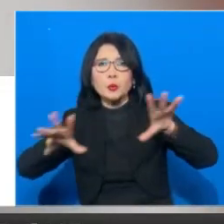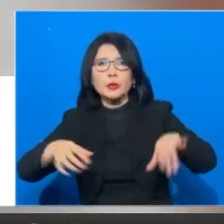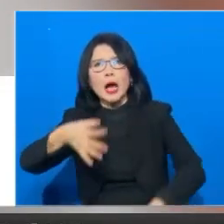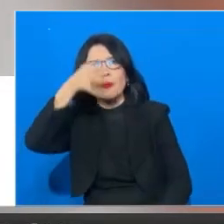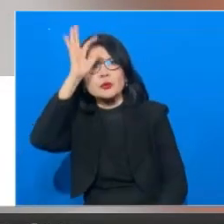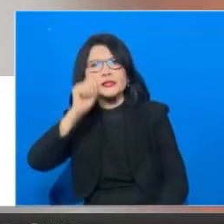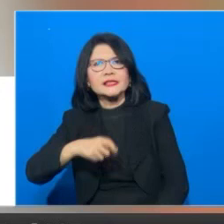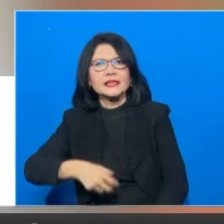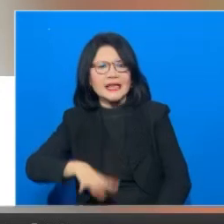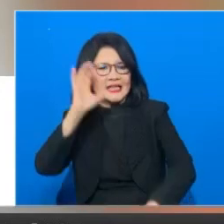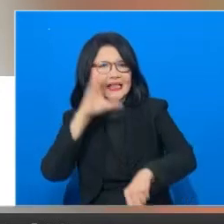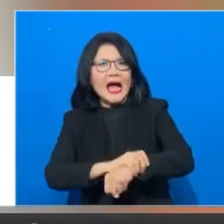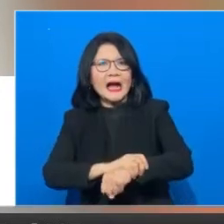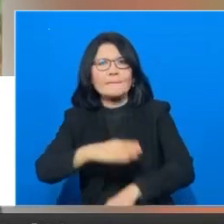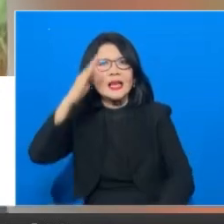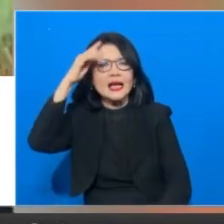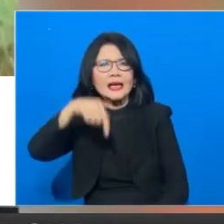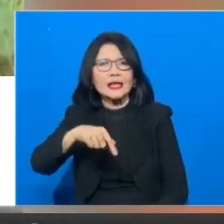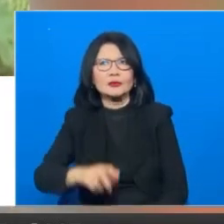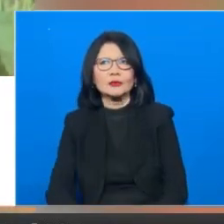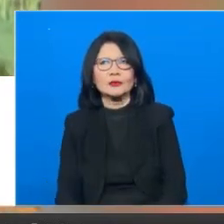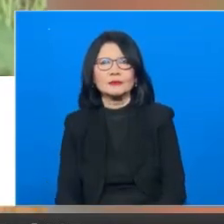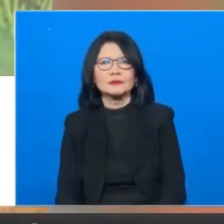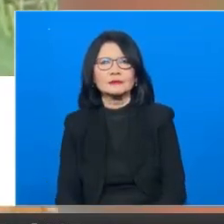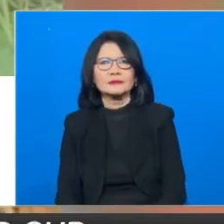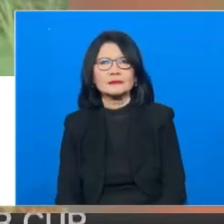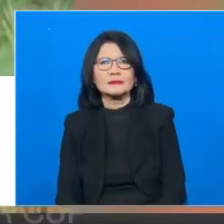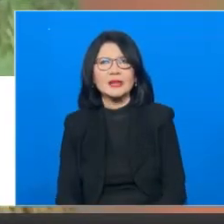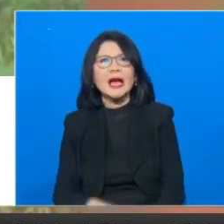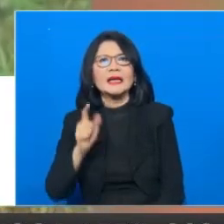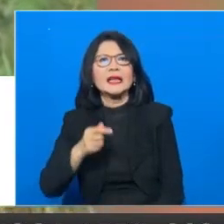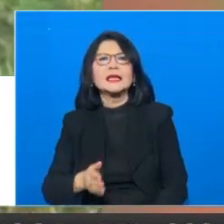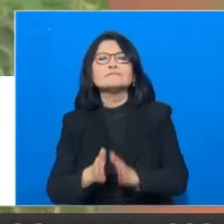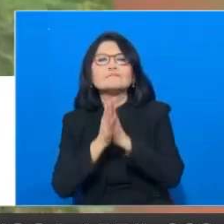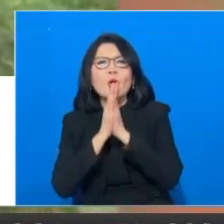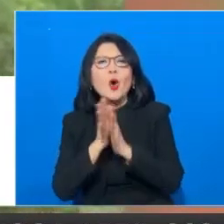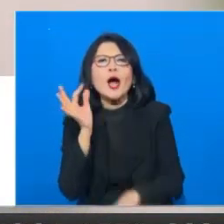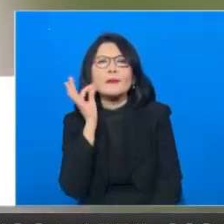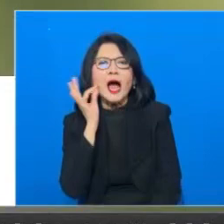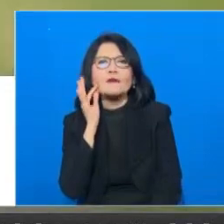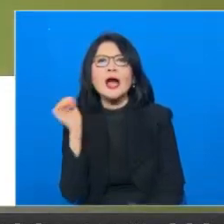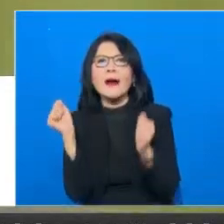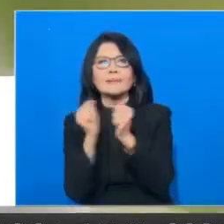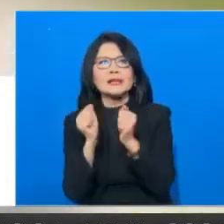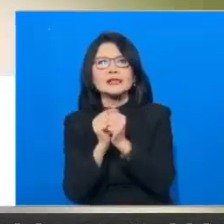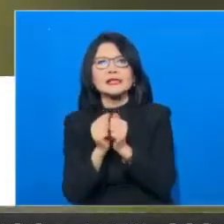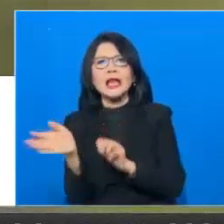telah menangkap pria yang diketahui merupakan warga setempat itu dan ia pun meminta maaf dan berjanji